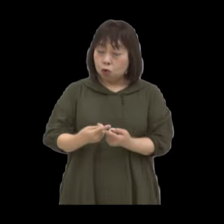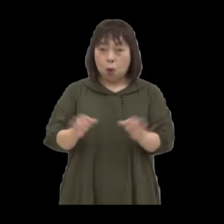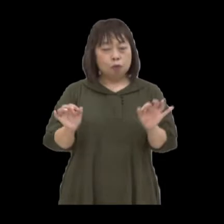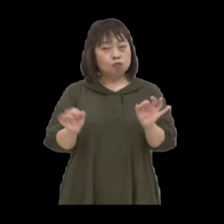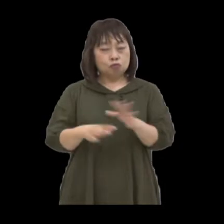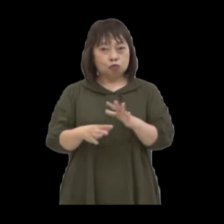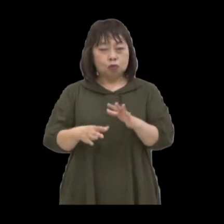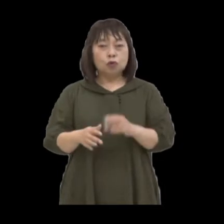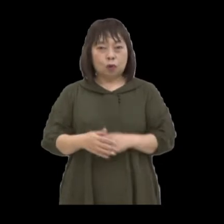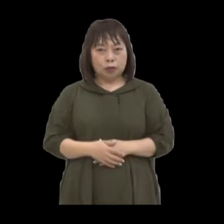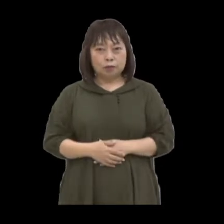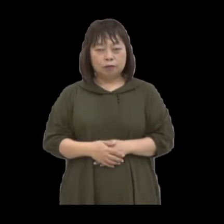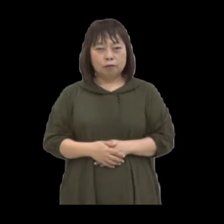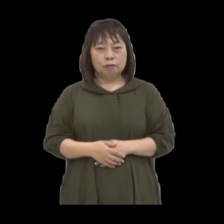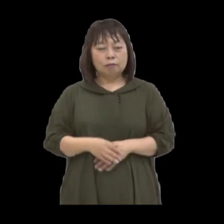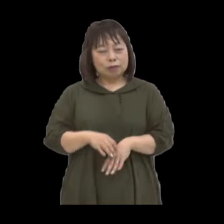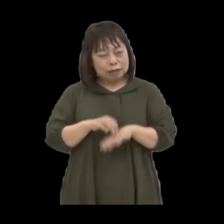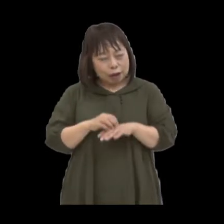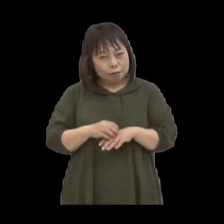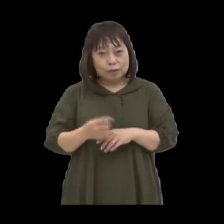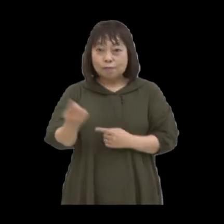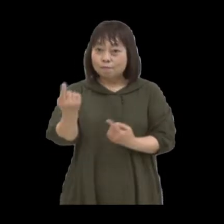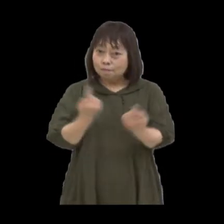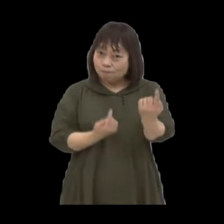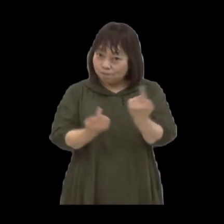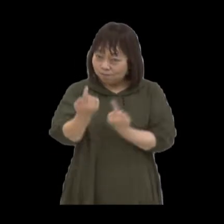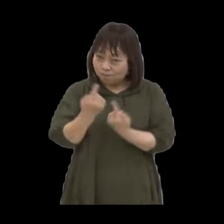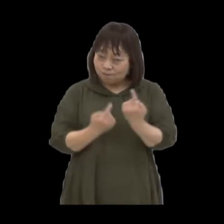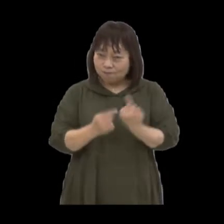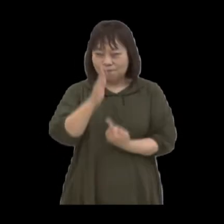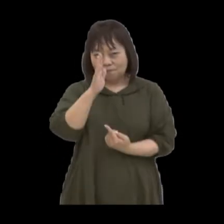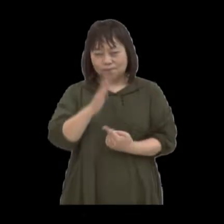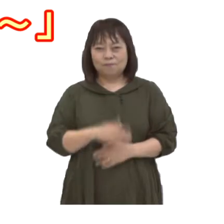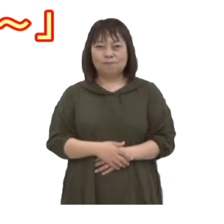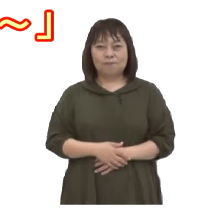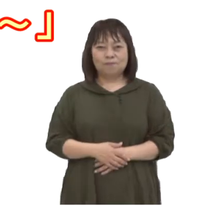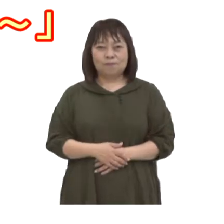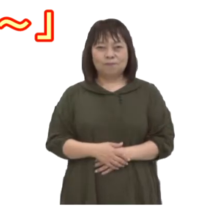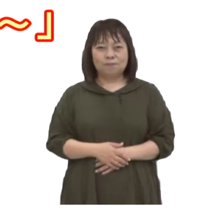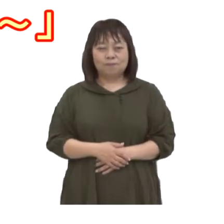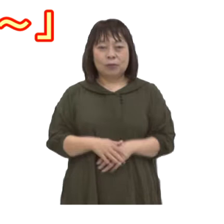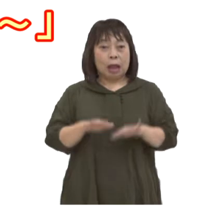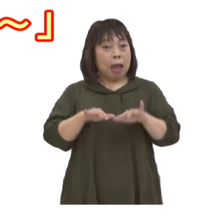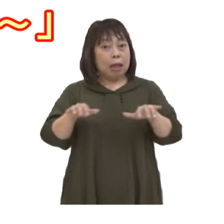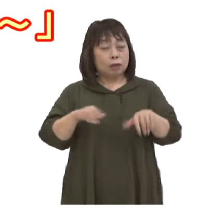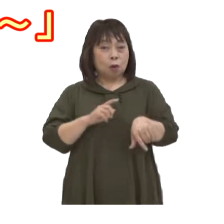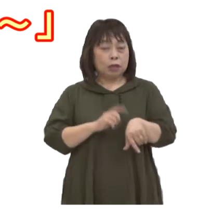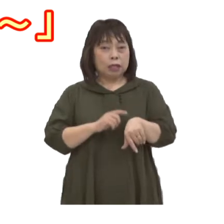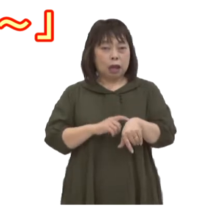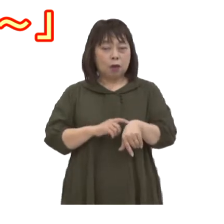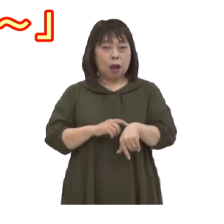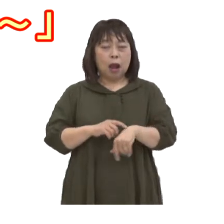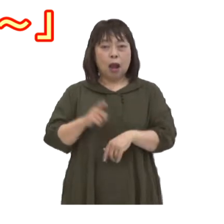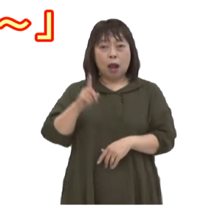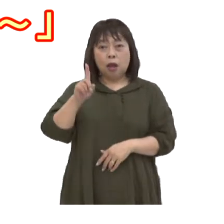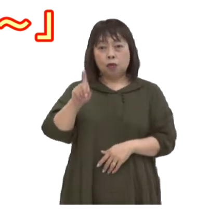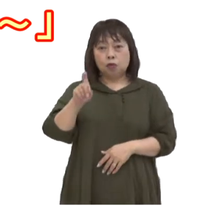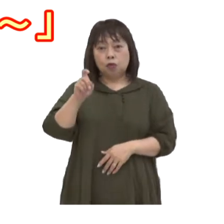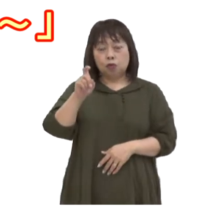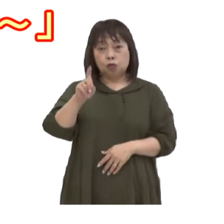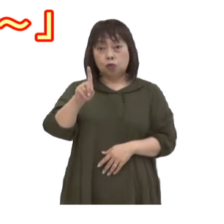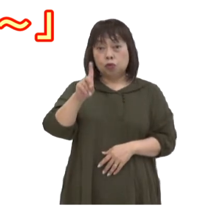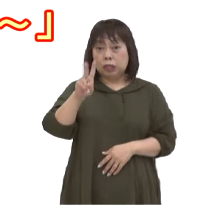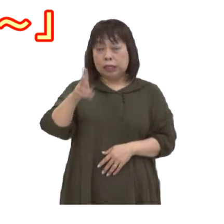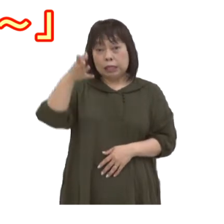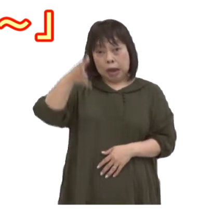ておりますのでお気軽に足をお運びください。演奏時間は12時30分、